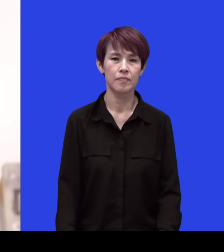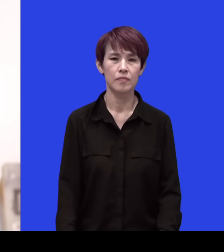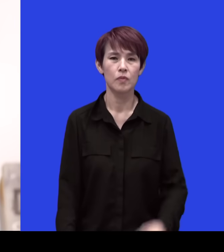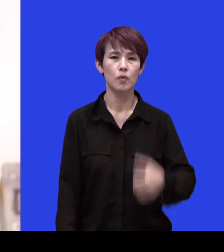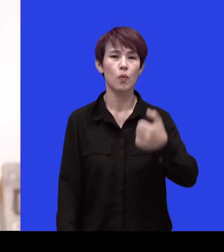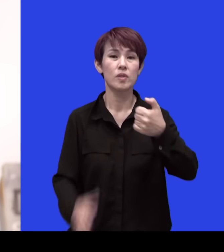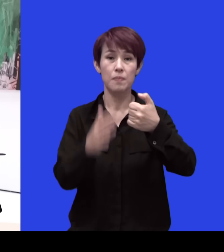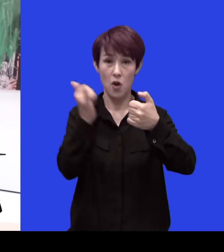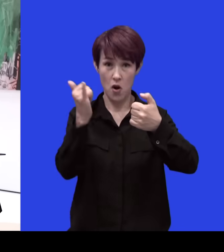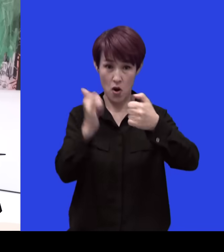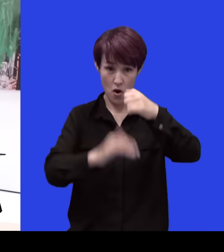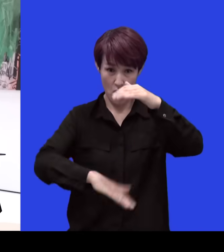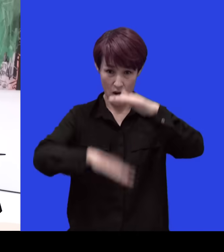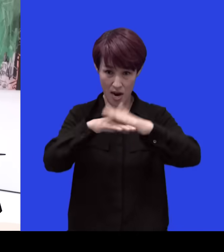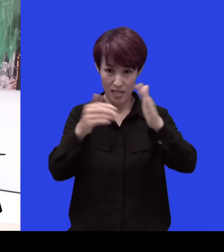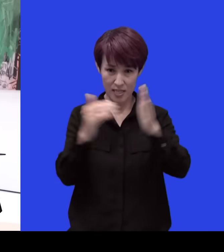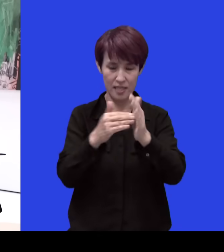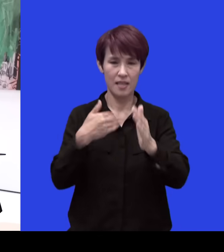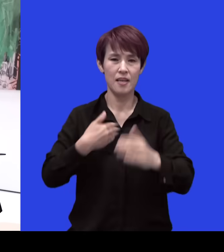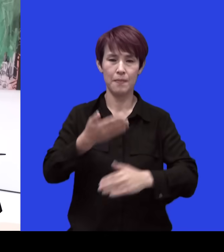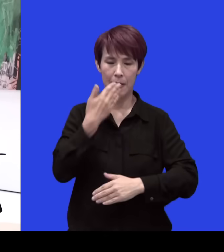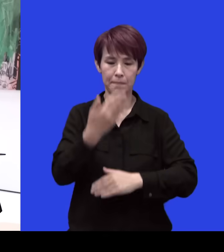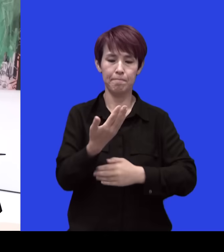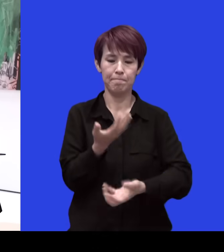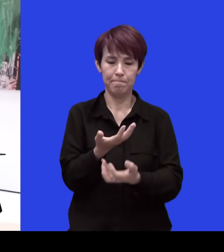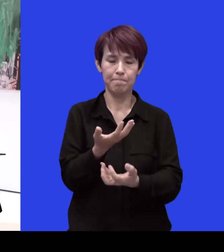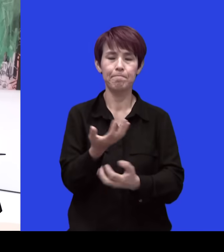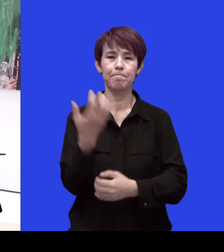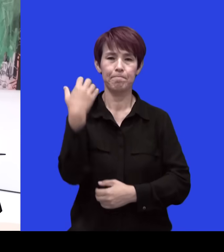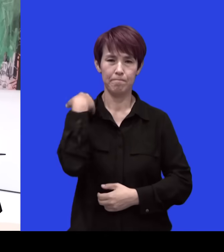50명 될 때까지는 내가 하겠다. 그 약속을 하고